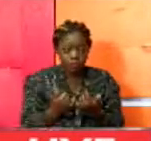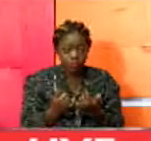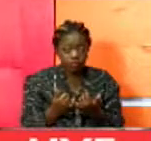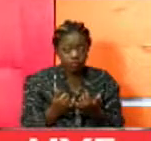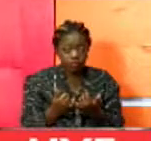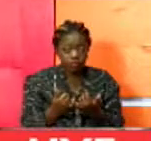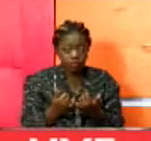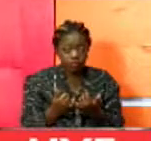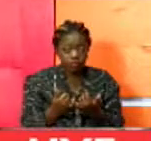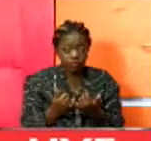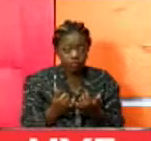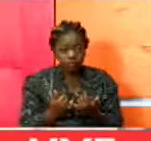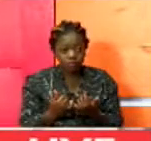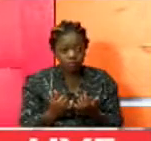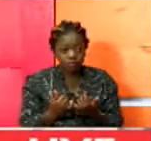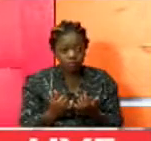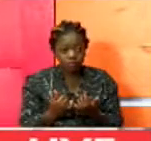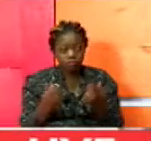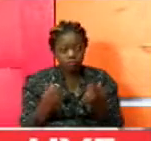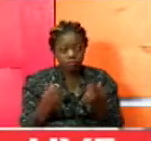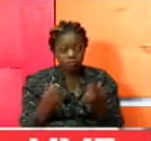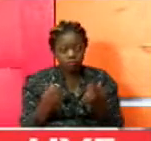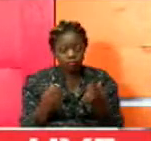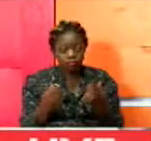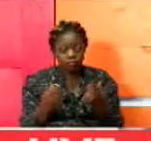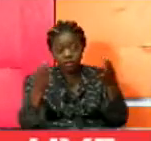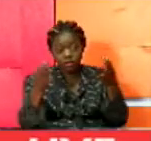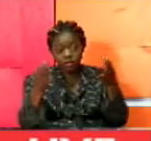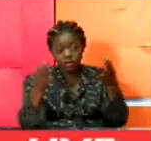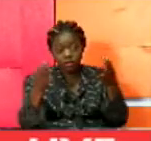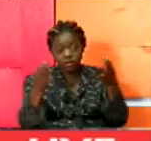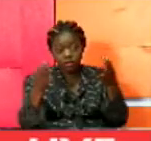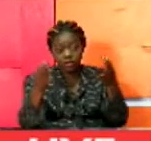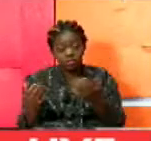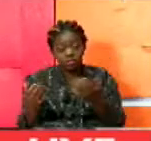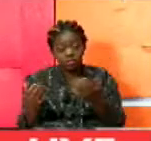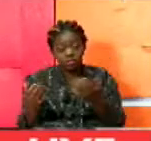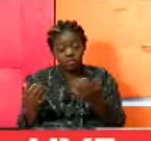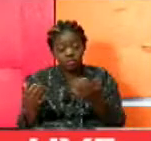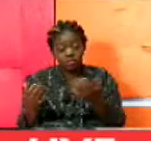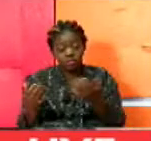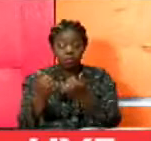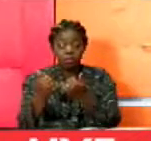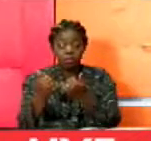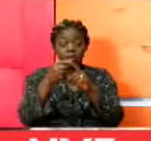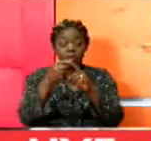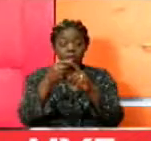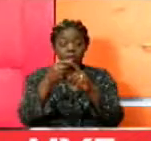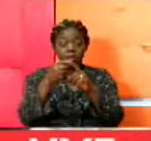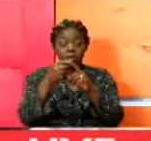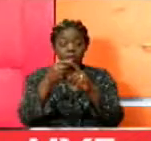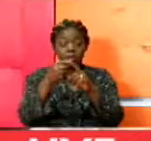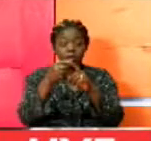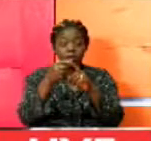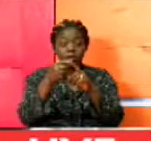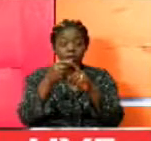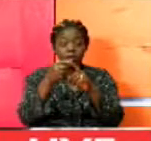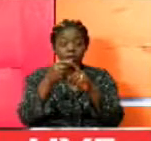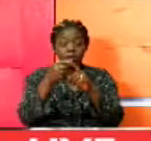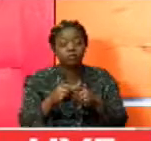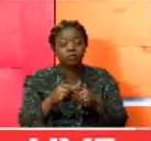wagulu natandika okumukolako ebyambyoni wano yagattako okuwasa omukyala nga naguno gwaka akyamulinanga